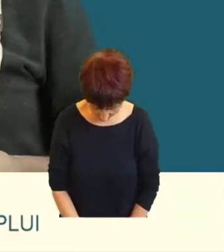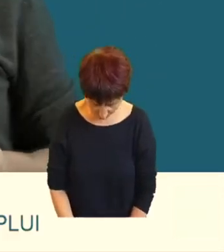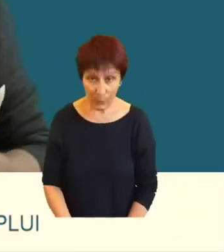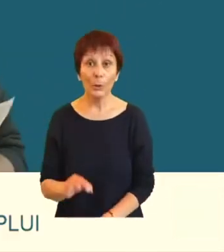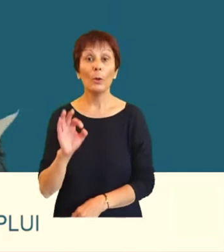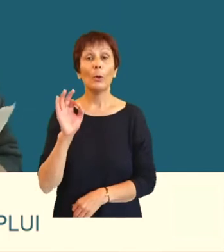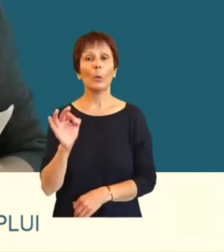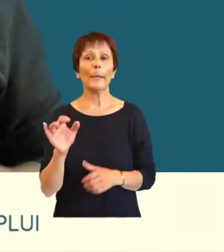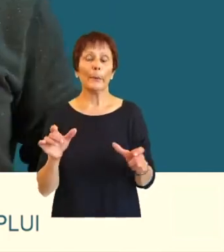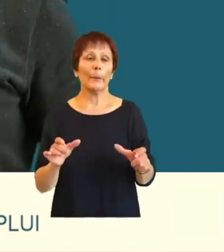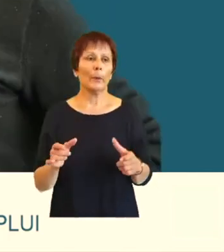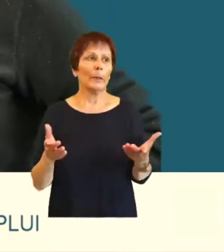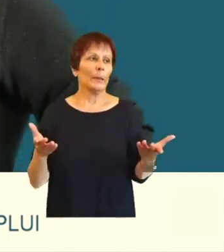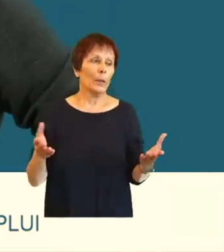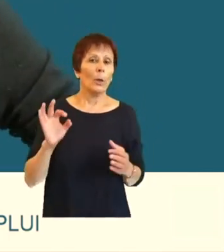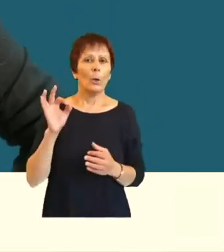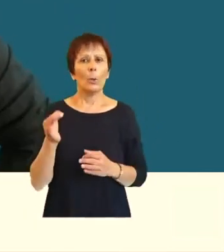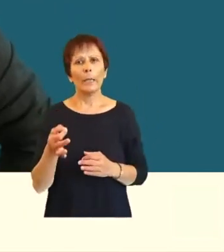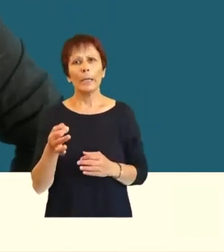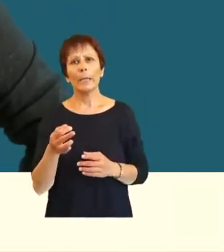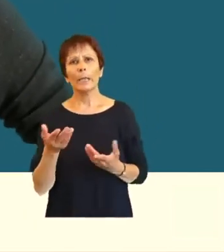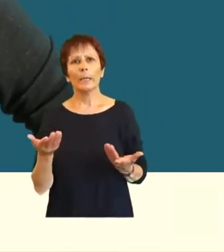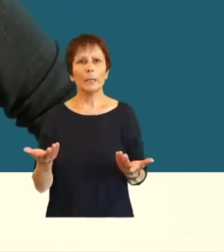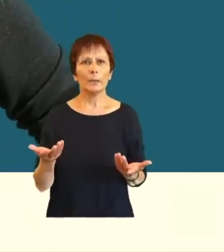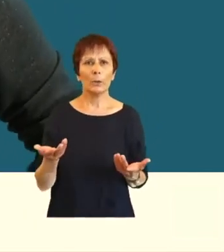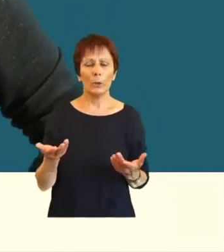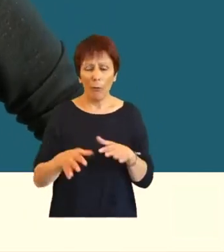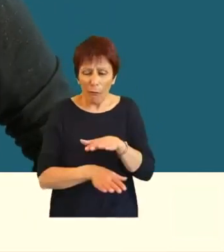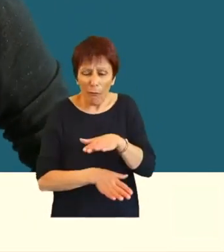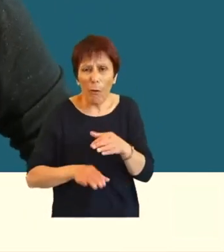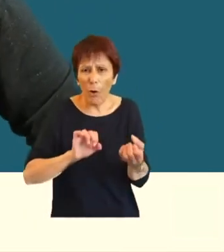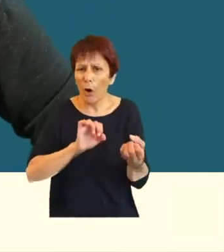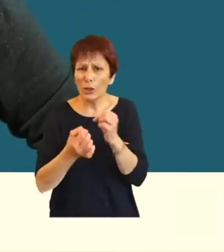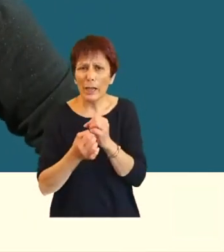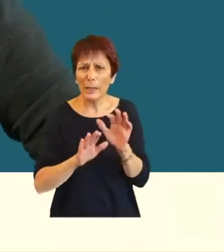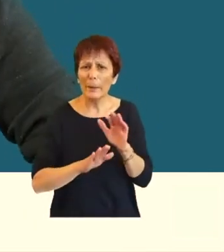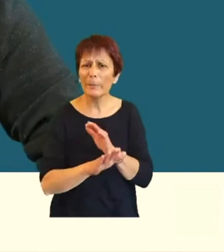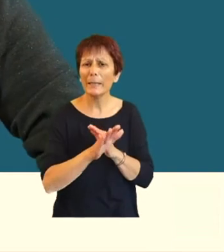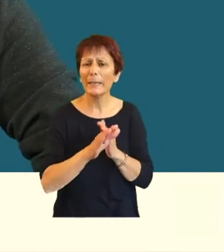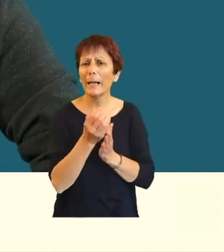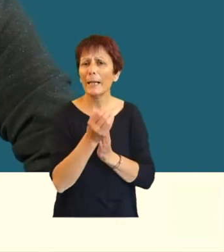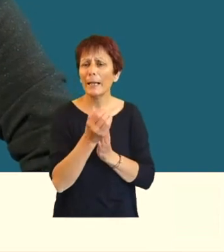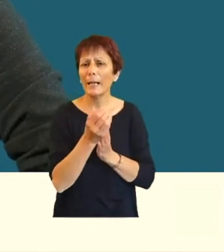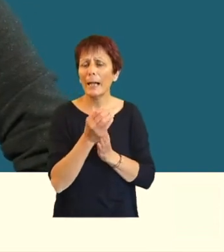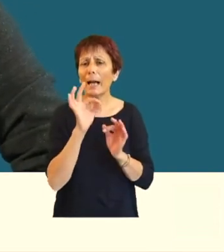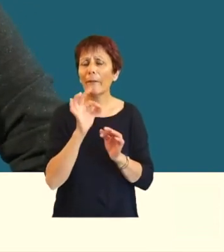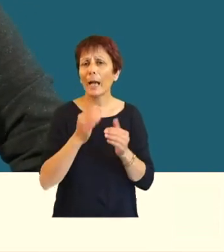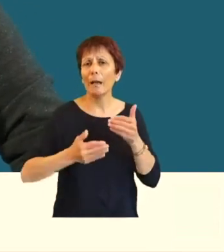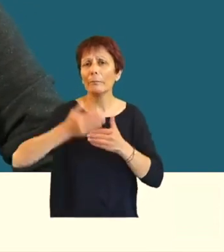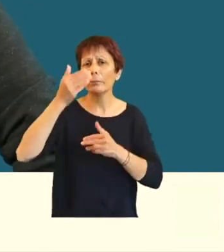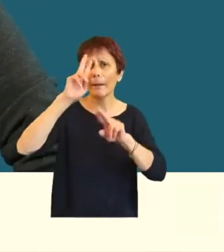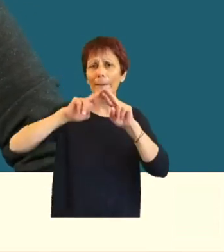Oui, mes chers collègues, effectivement, nous ne modifions pas sur le fond le dispositif, mais nous annonçons clairement